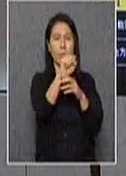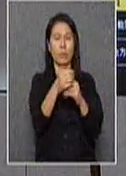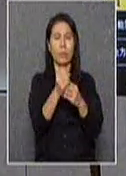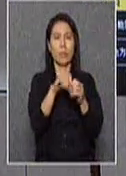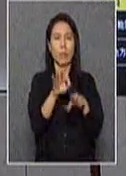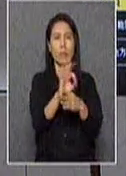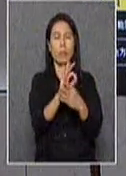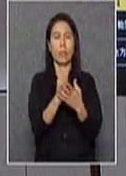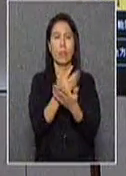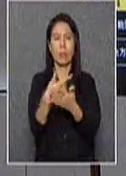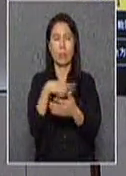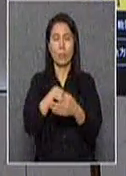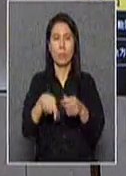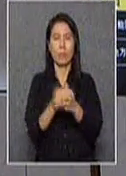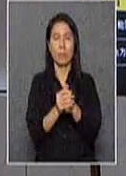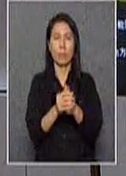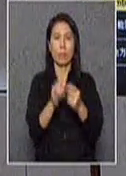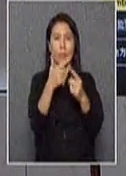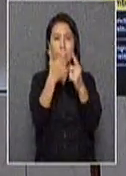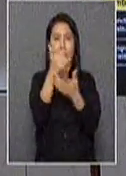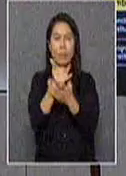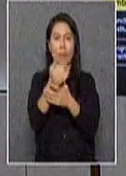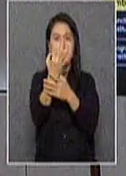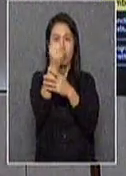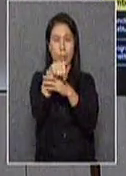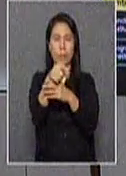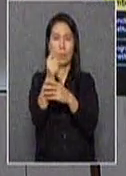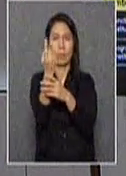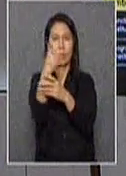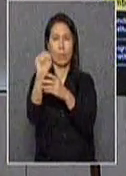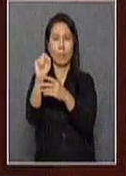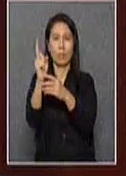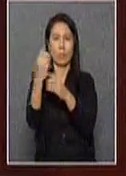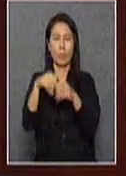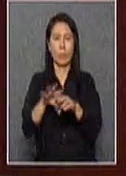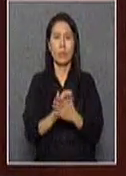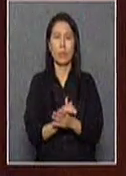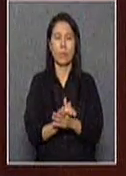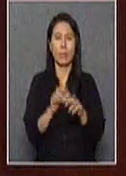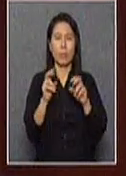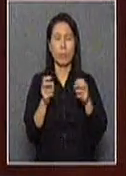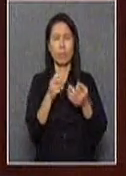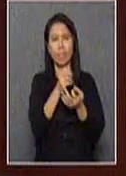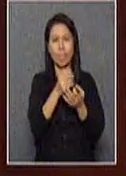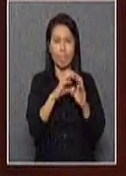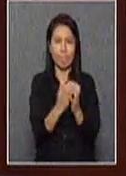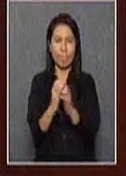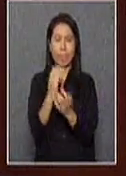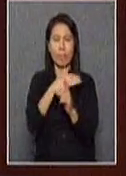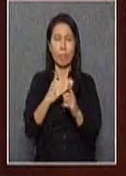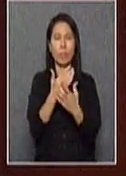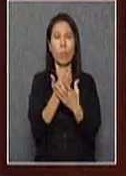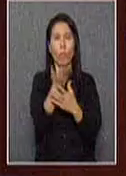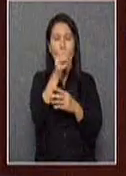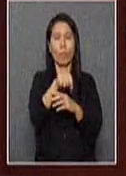權。分區直接選舉產生的議員18位出席，3位贊成，11位反對，1位棄權。議題未獲得兩部分在席委員分別以過半